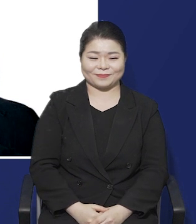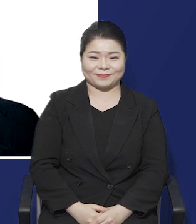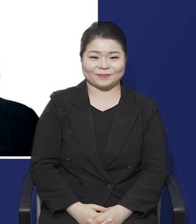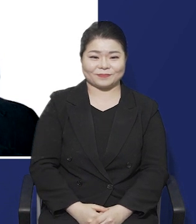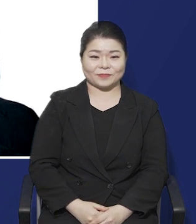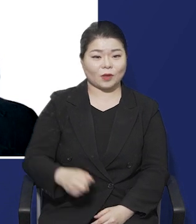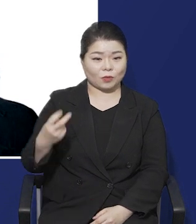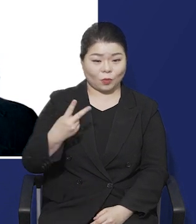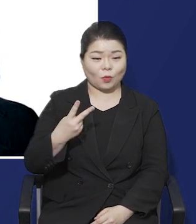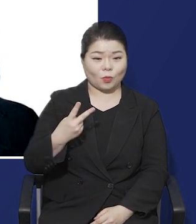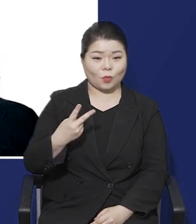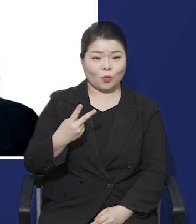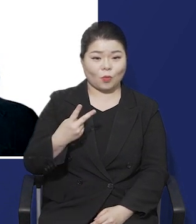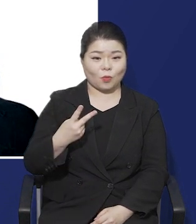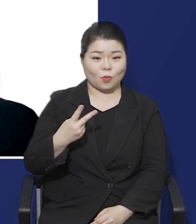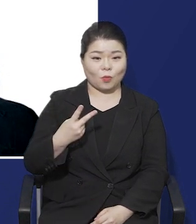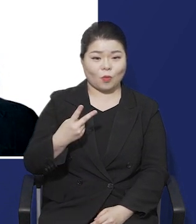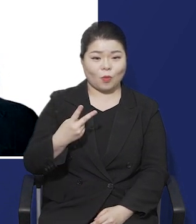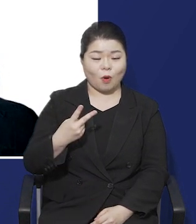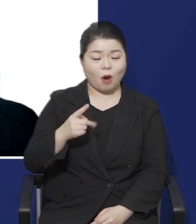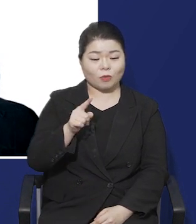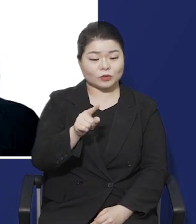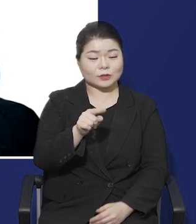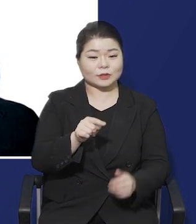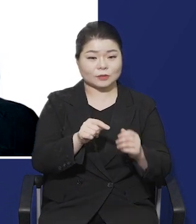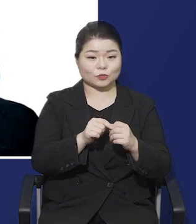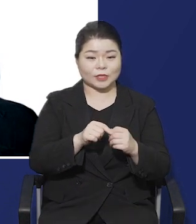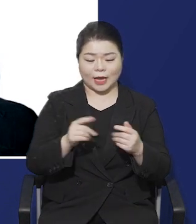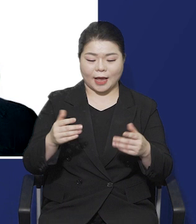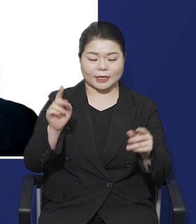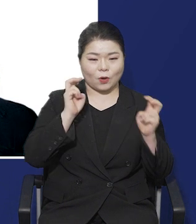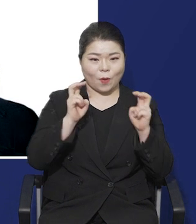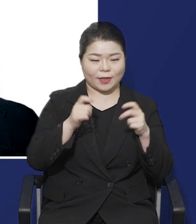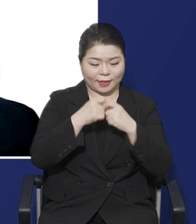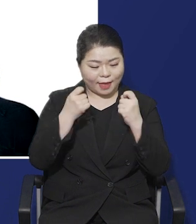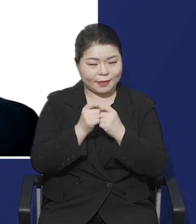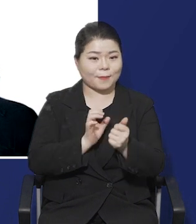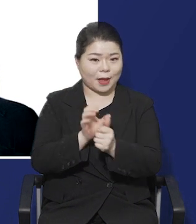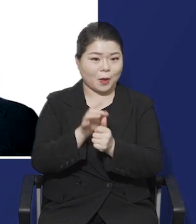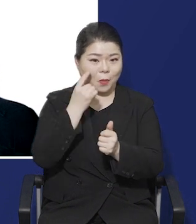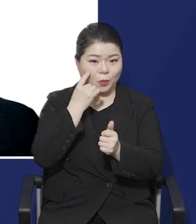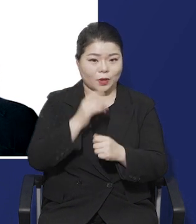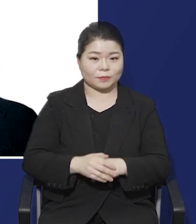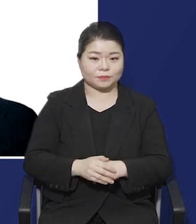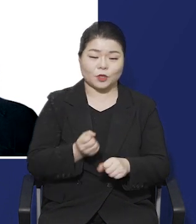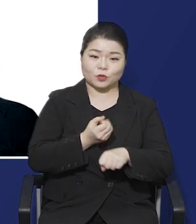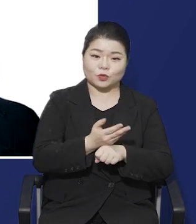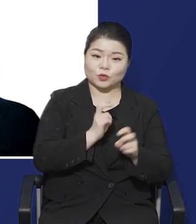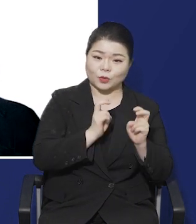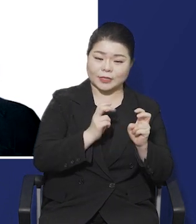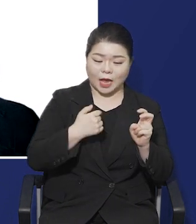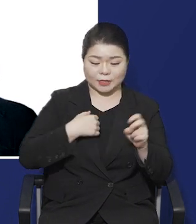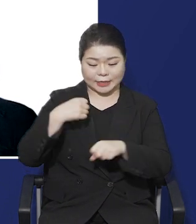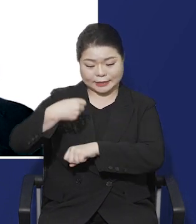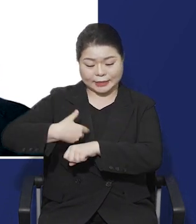또 하나의 방법으로는 그 프리랜서 또는 에이전트를 운영하는 겁니다. 수출업자와 수입업자 사이에